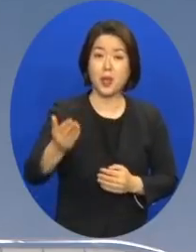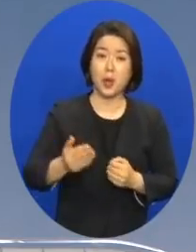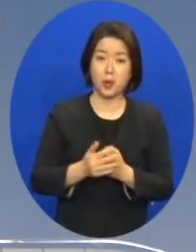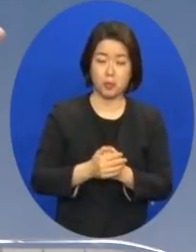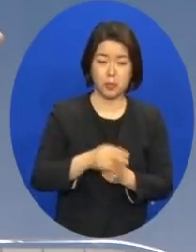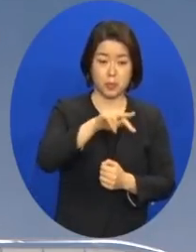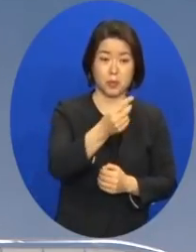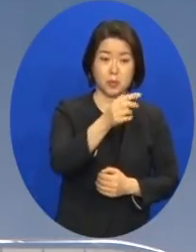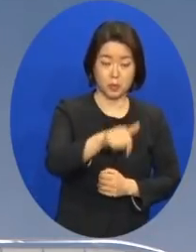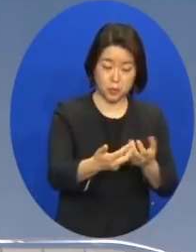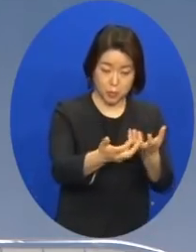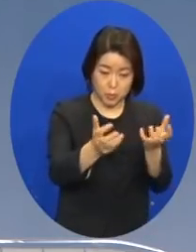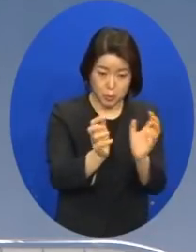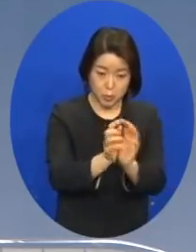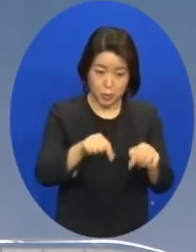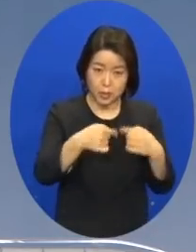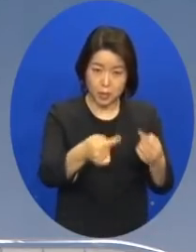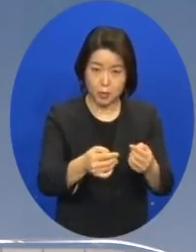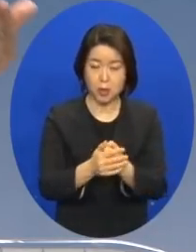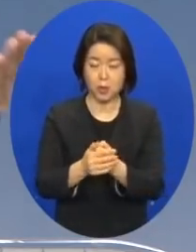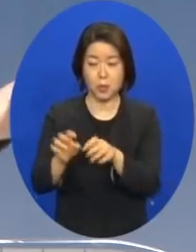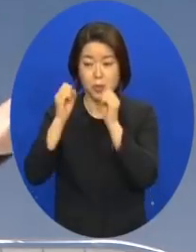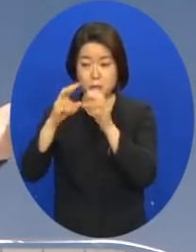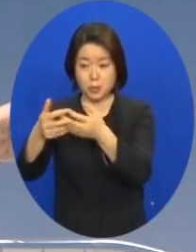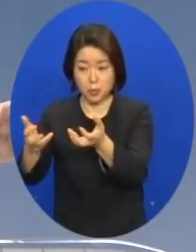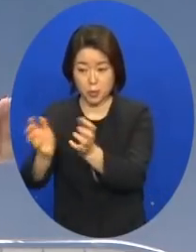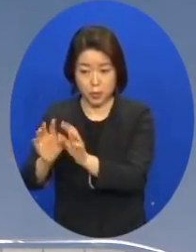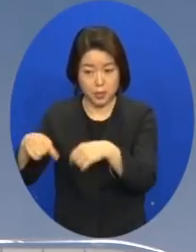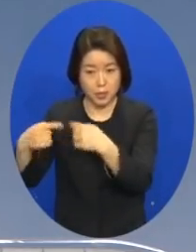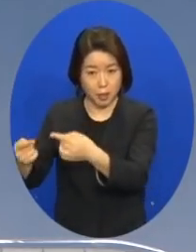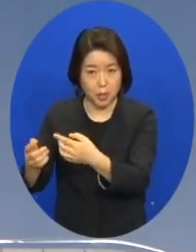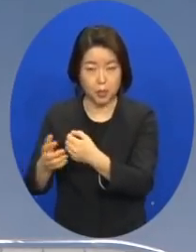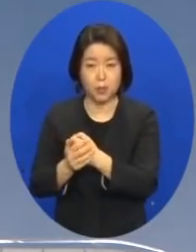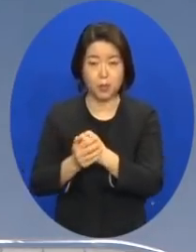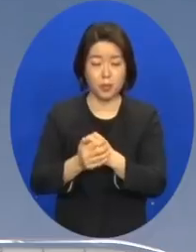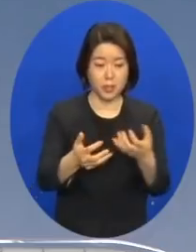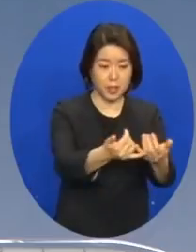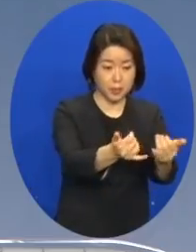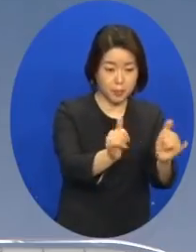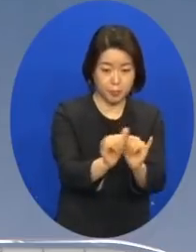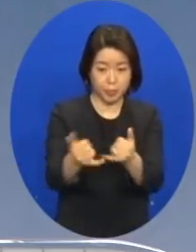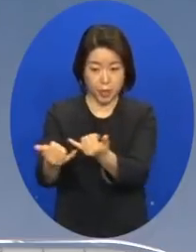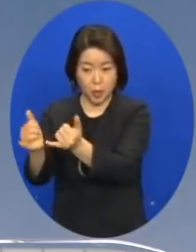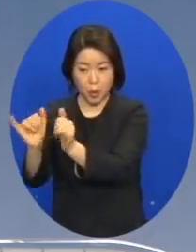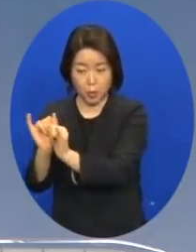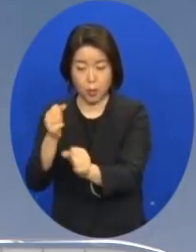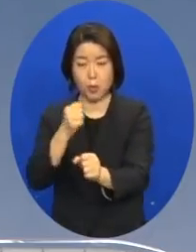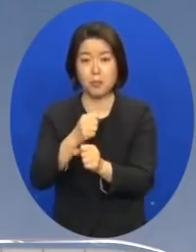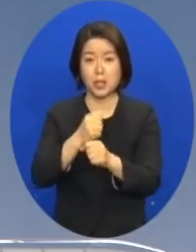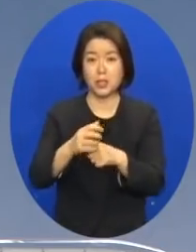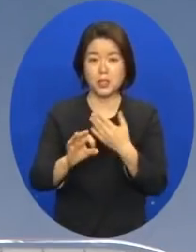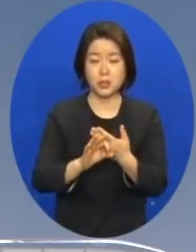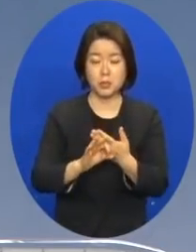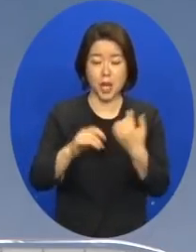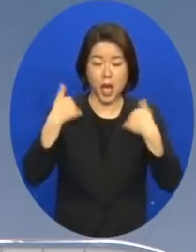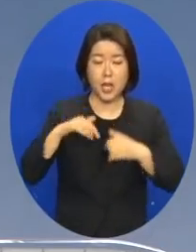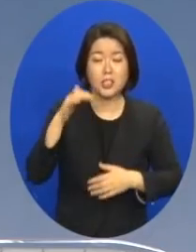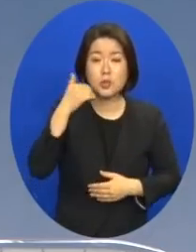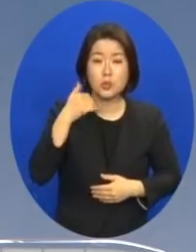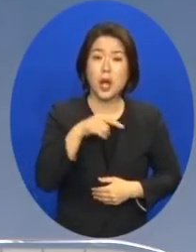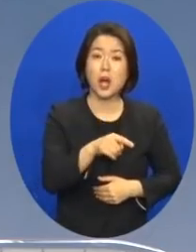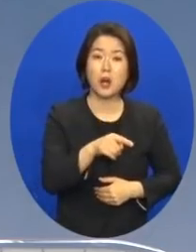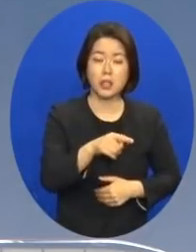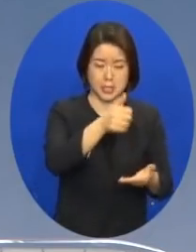여러분 속회에 소속되고 여러분 선교회도 소속되고 이렇게 공동체가 만들어지면 항상 누군가는